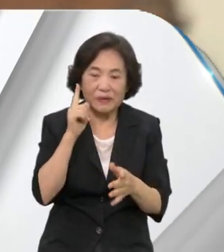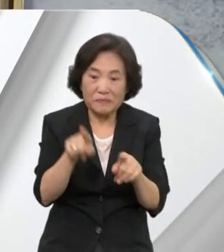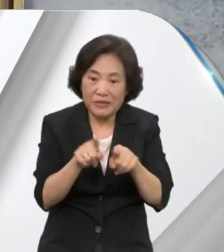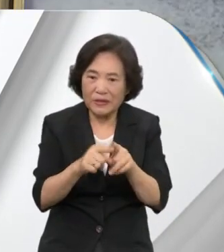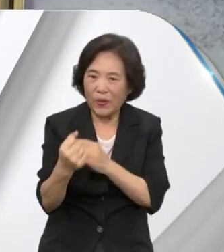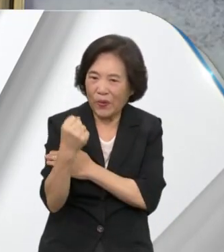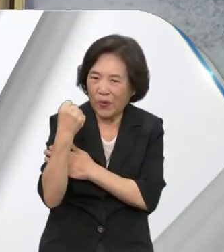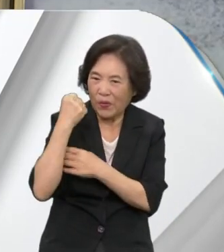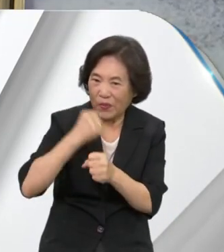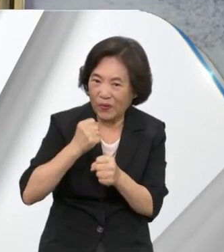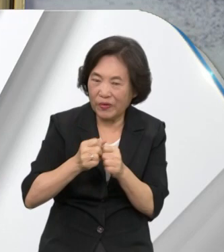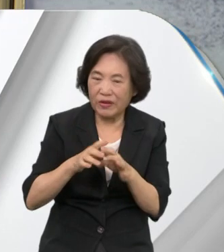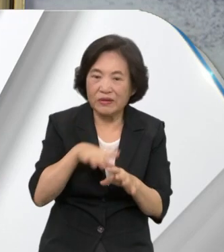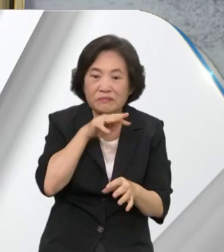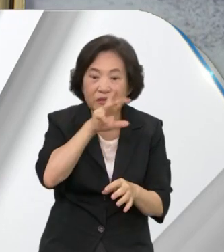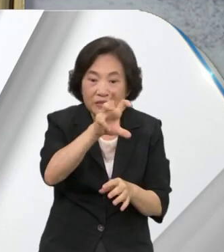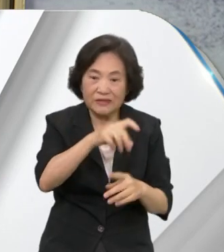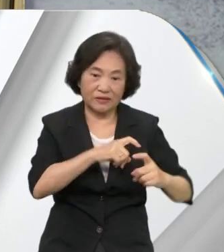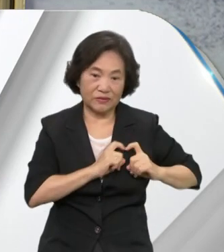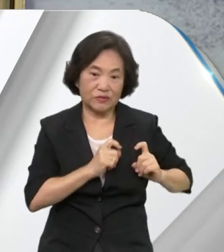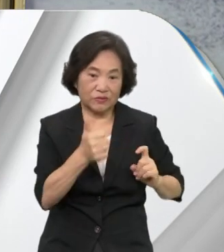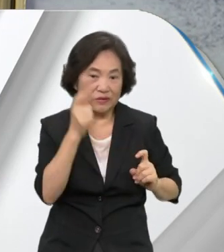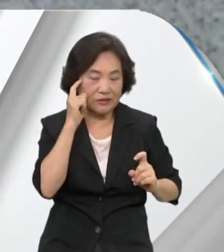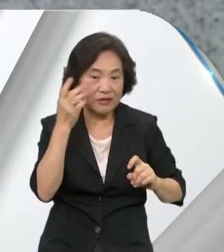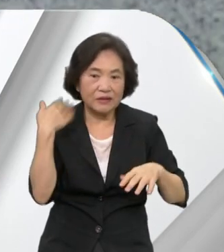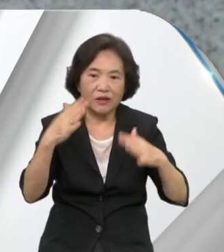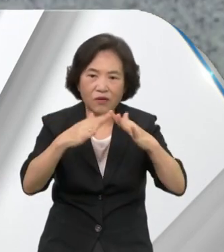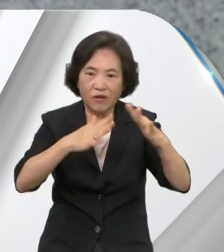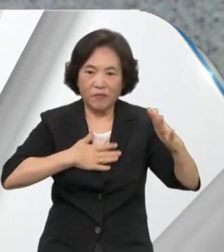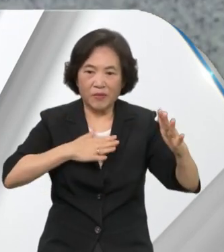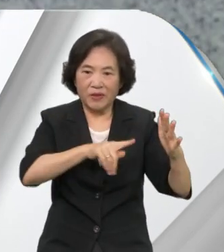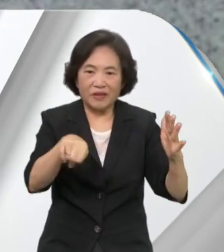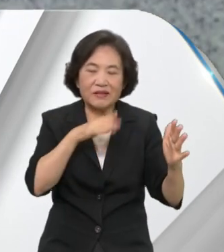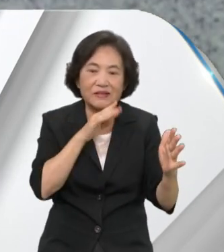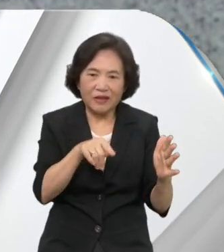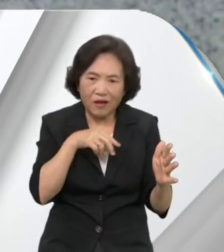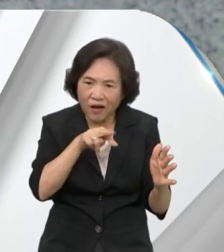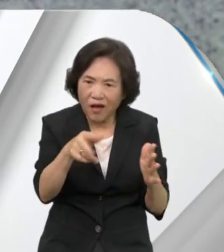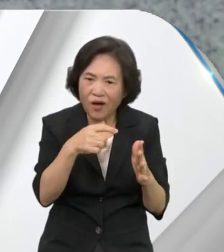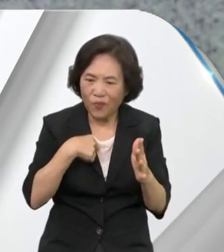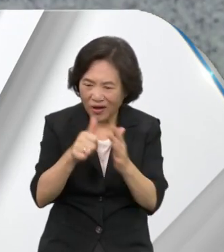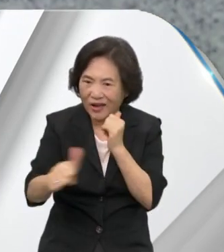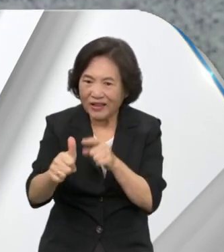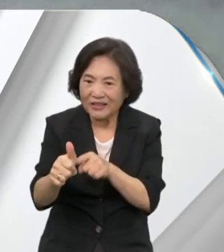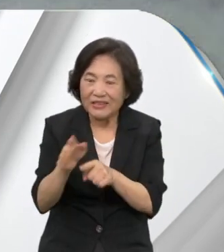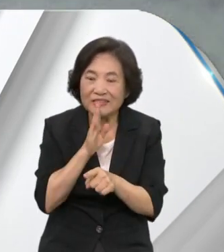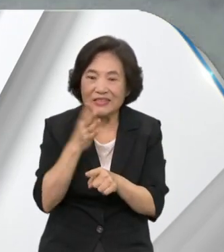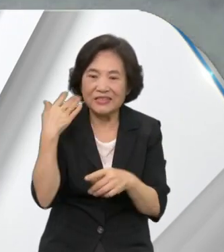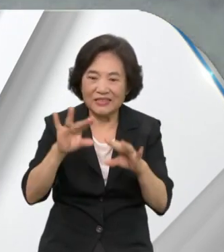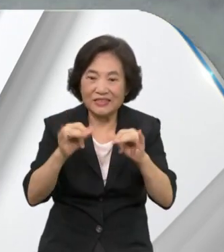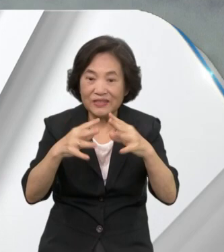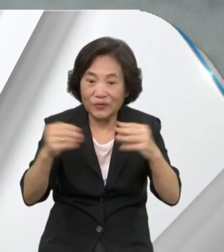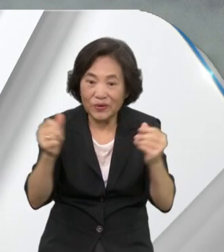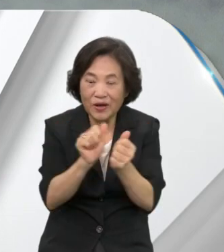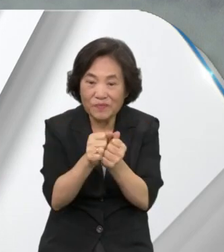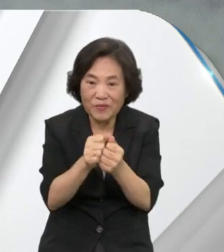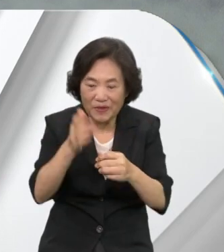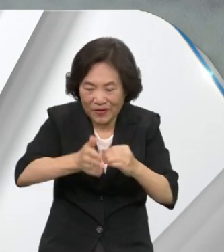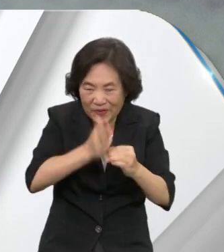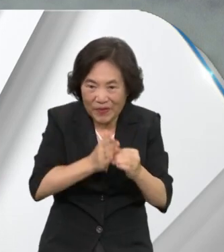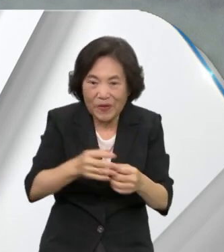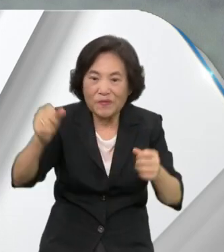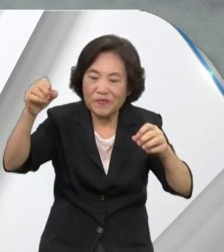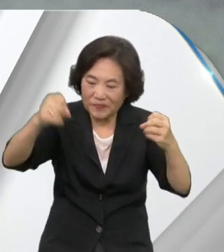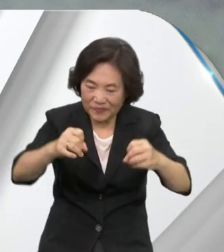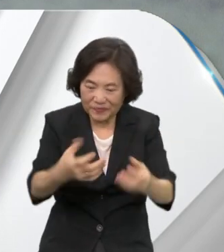果。为八十岁送几年，自顿火房前晒番薯前面来嘢，马上到已经系七十六年